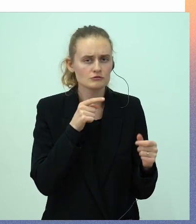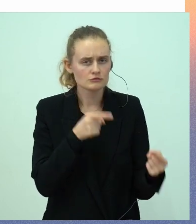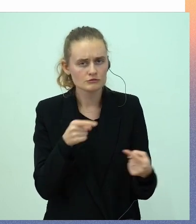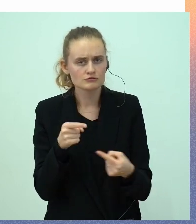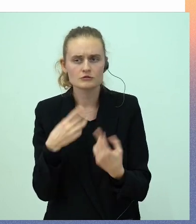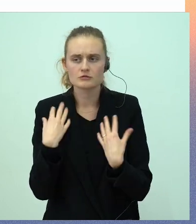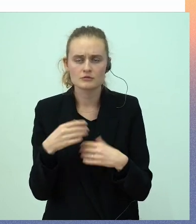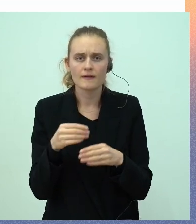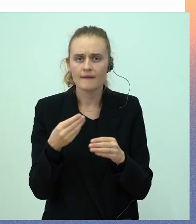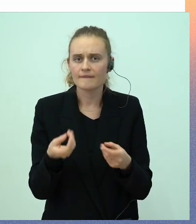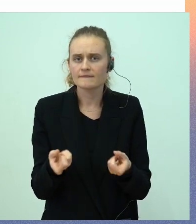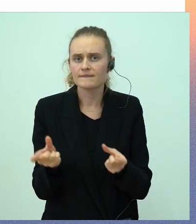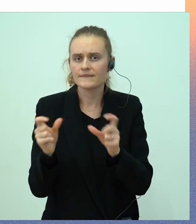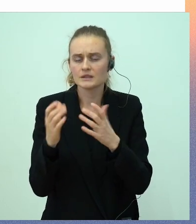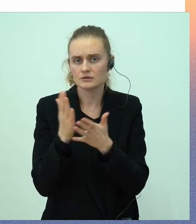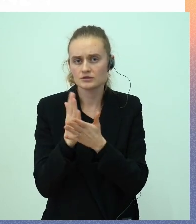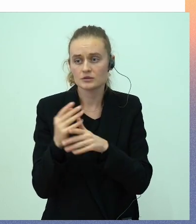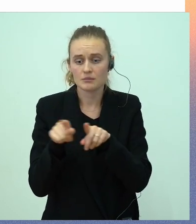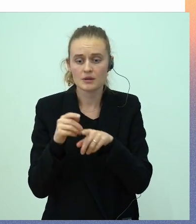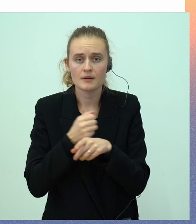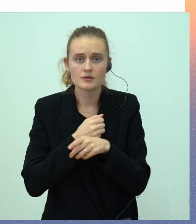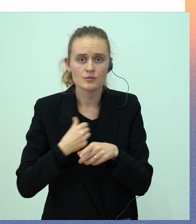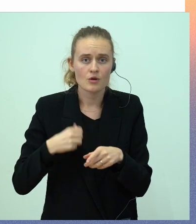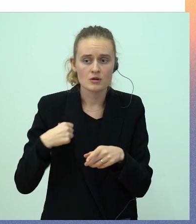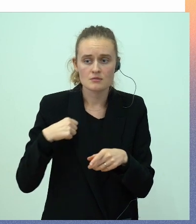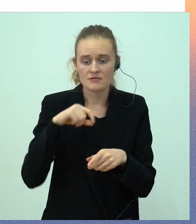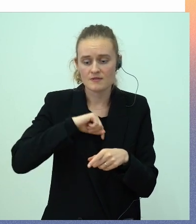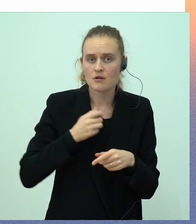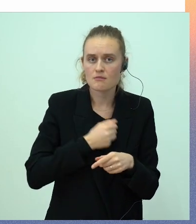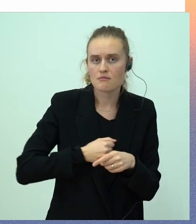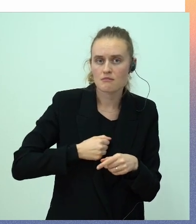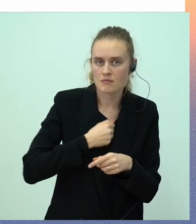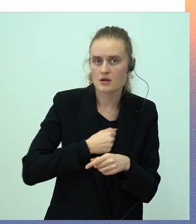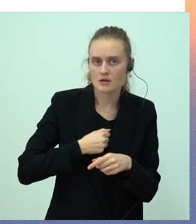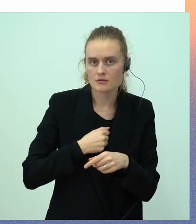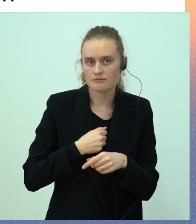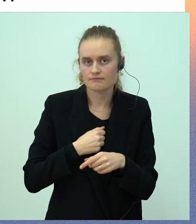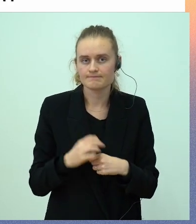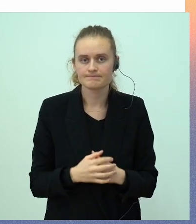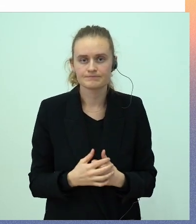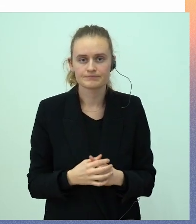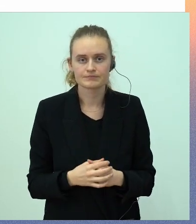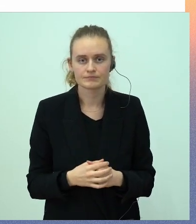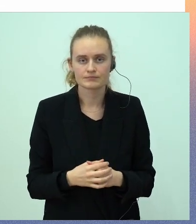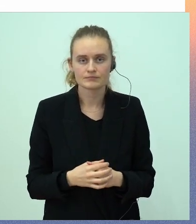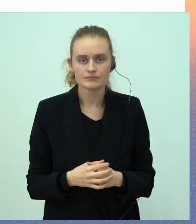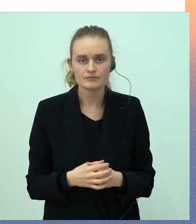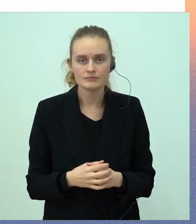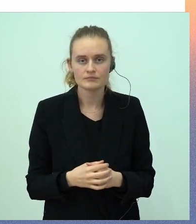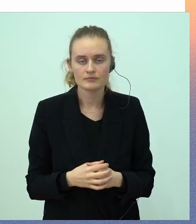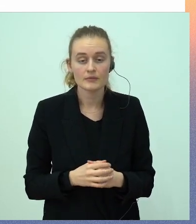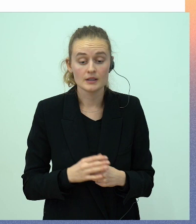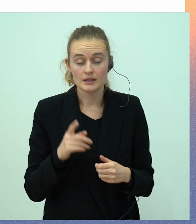žmonių baimės lygis taip pat kyla. Aš tikrai nesileisiu čia į detalės, ganėtinai sudėtingos